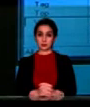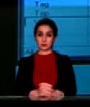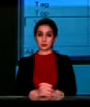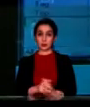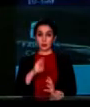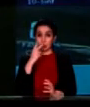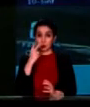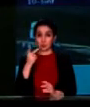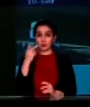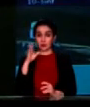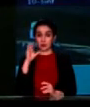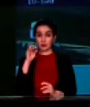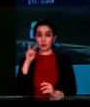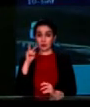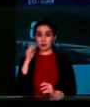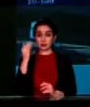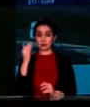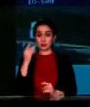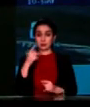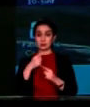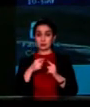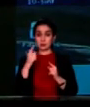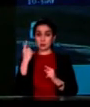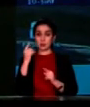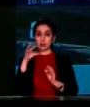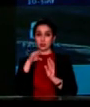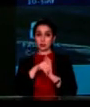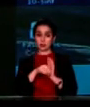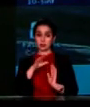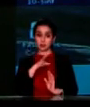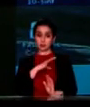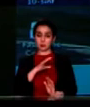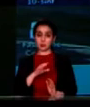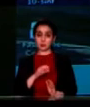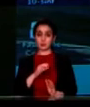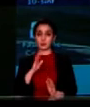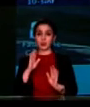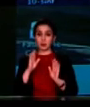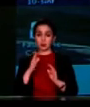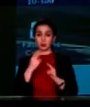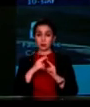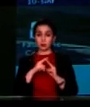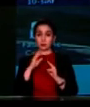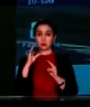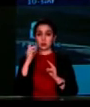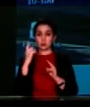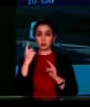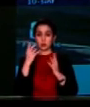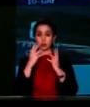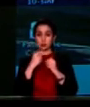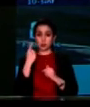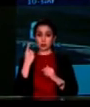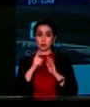Ko'rib turganingizdek, value qismiga biz 1 ni kiritdik. Demak, bizda hisob 1 dan boshlanadi.